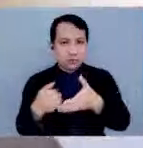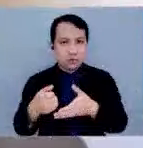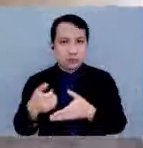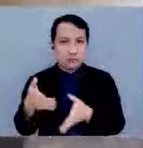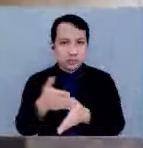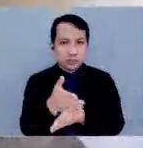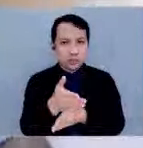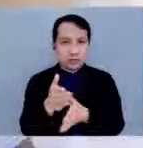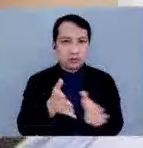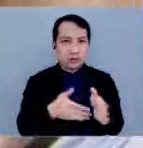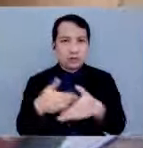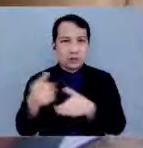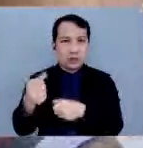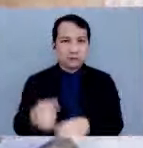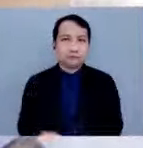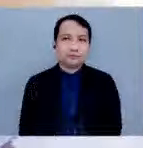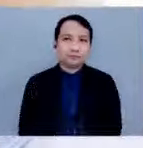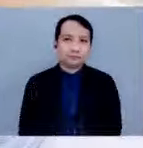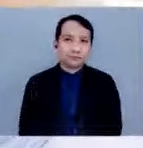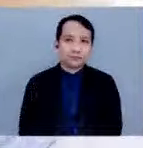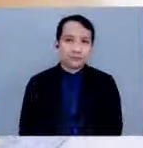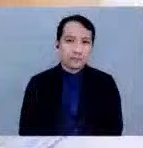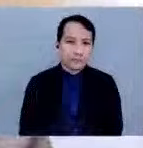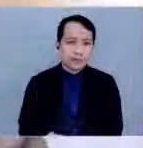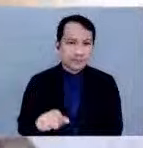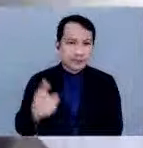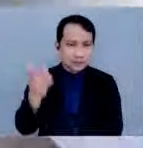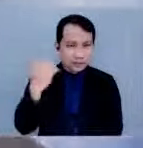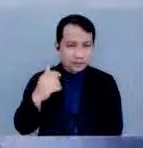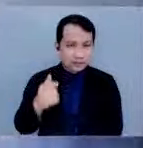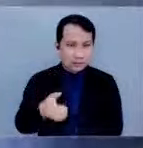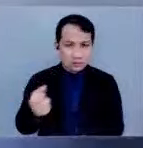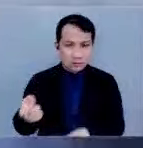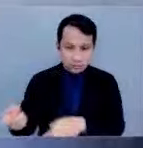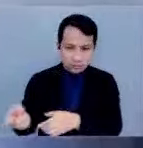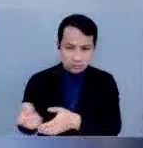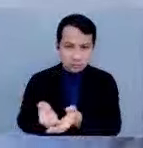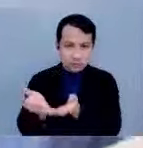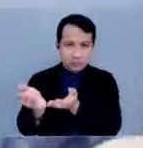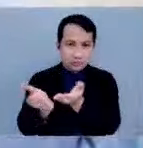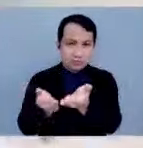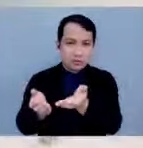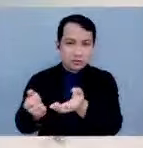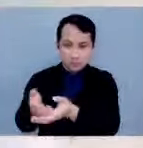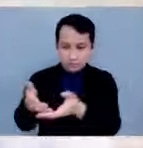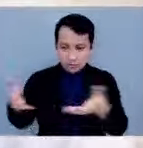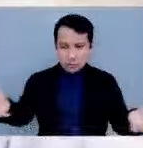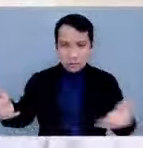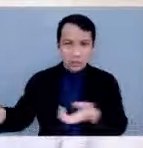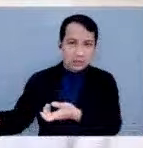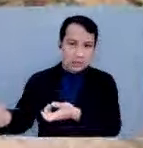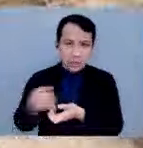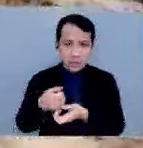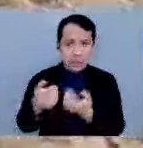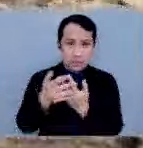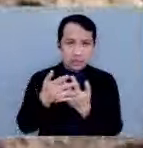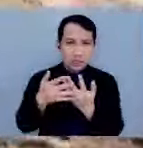dati, naglalambot kami dyan sa tabi pag wala kaming mga hulo sa ganito. May mga lambot kami, natambay na lang.